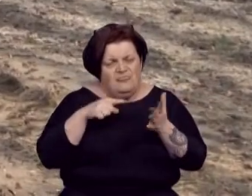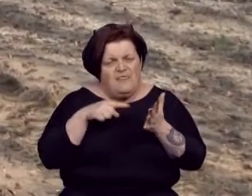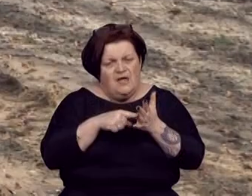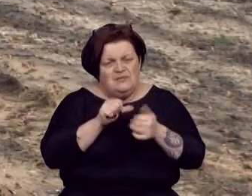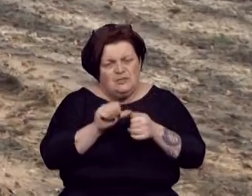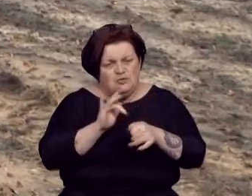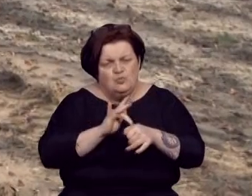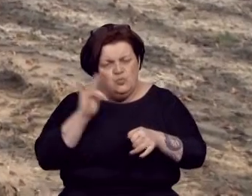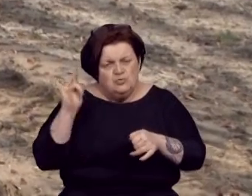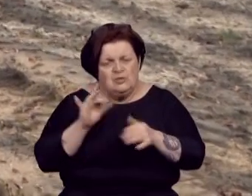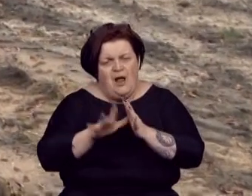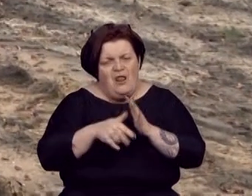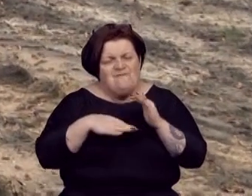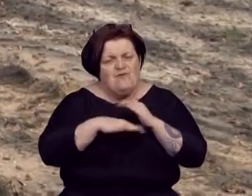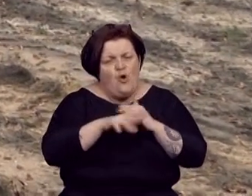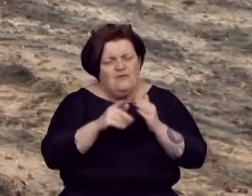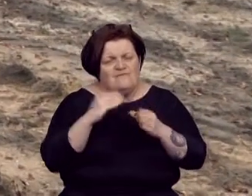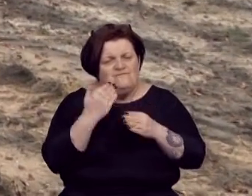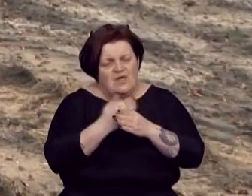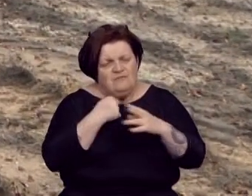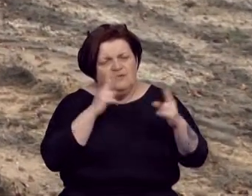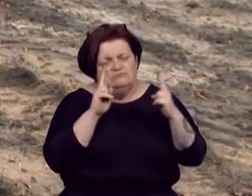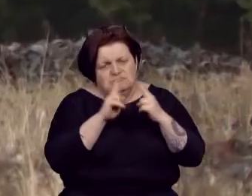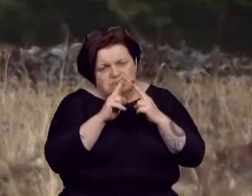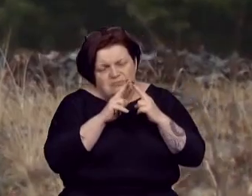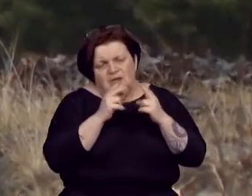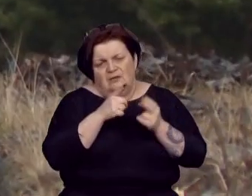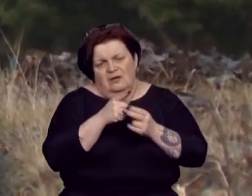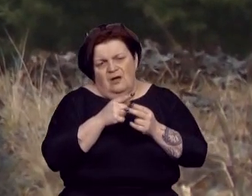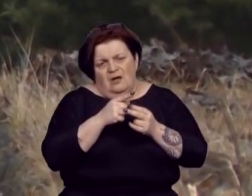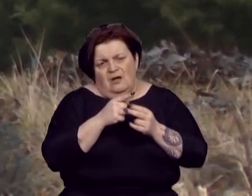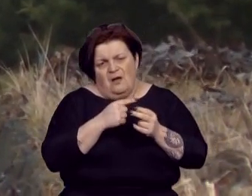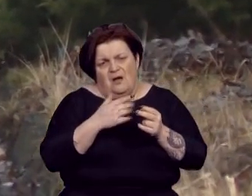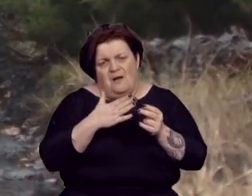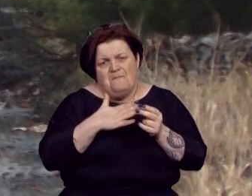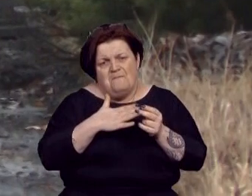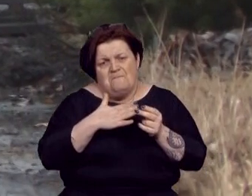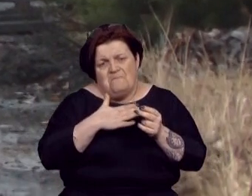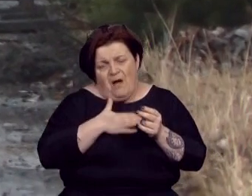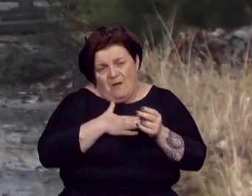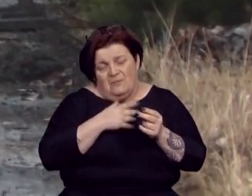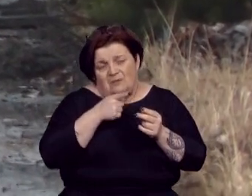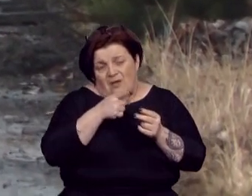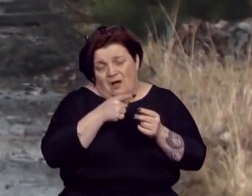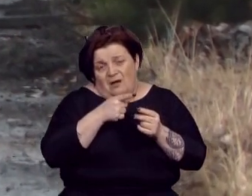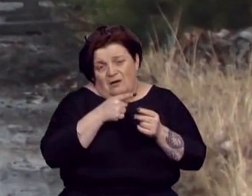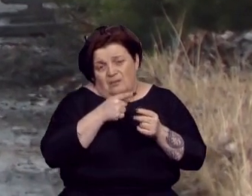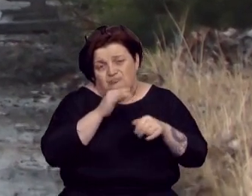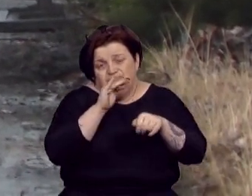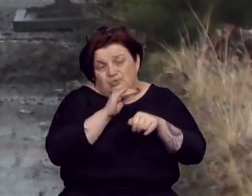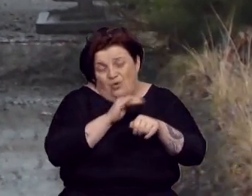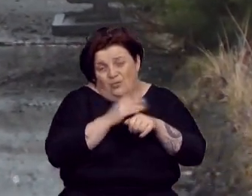dłuższy, ale jesteśmy w kontakcie z wykonawcą i w ustaleniach z nim mamy na dzień dzisiejszy tak to ustalone, że jeżeli